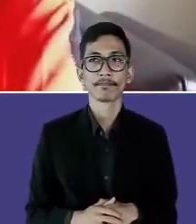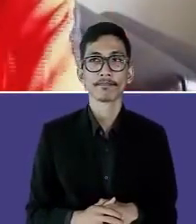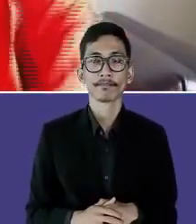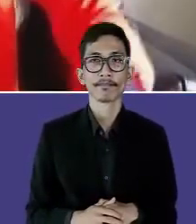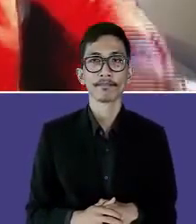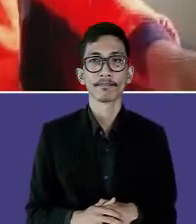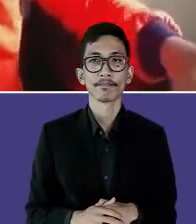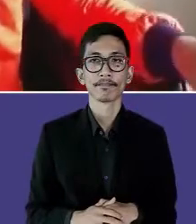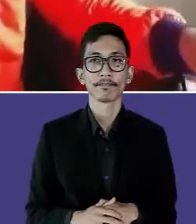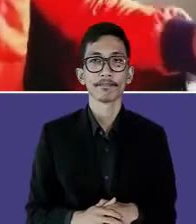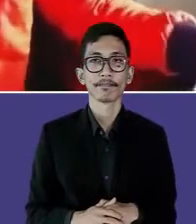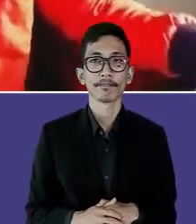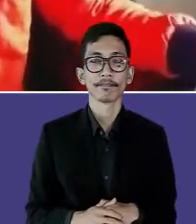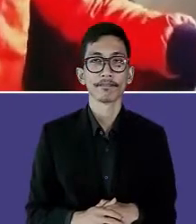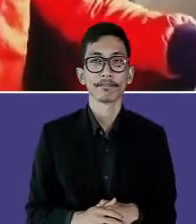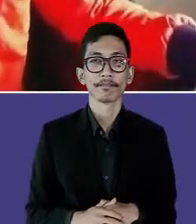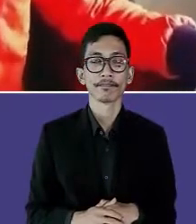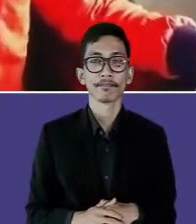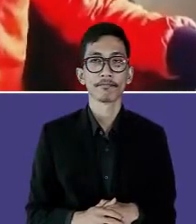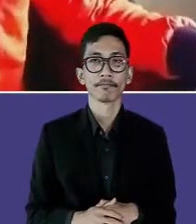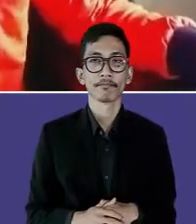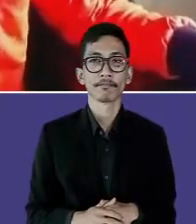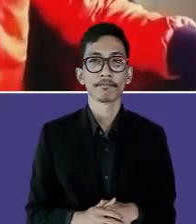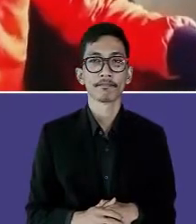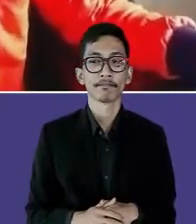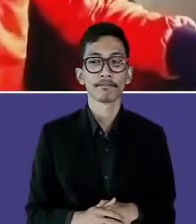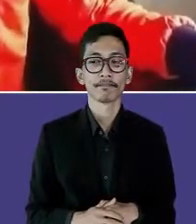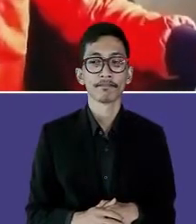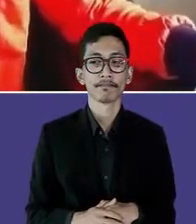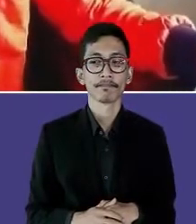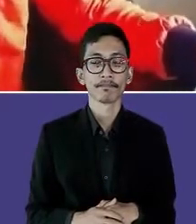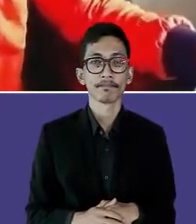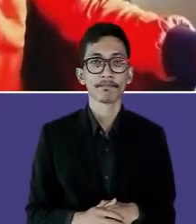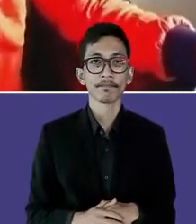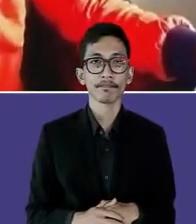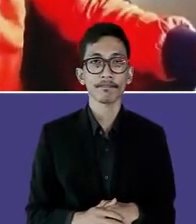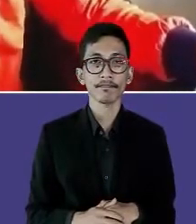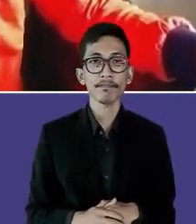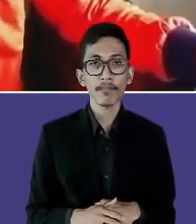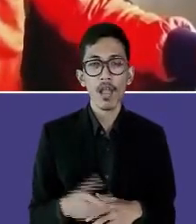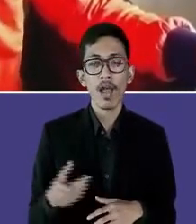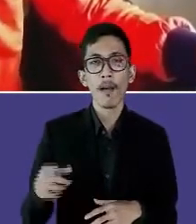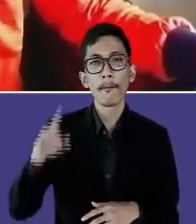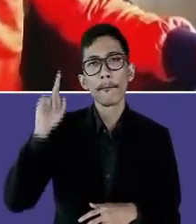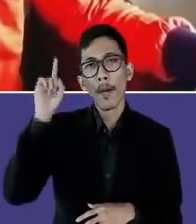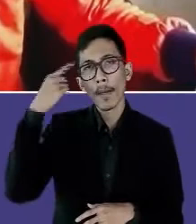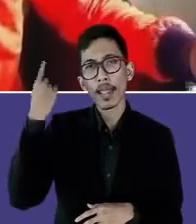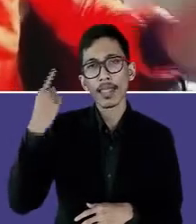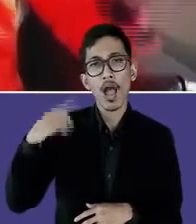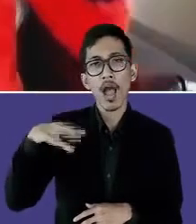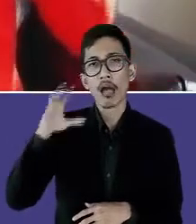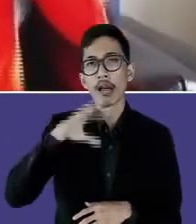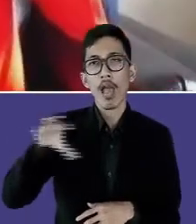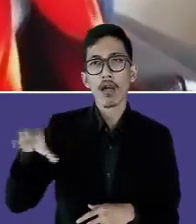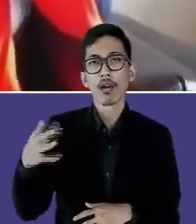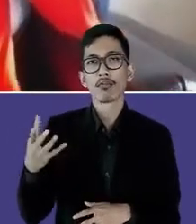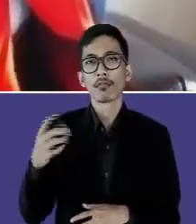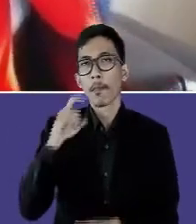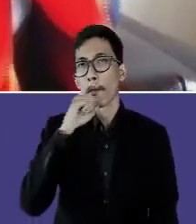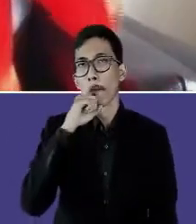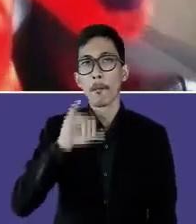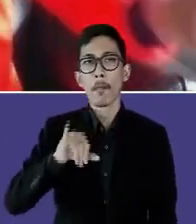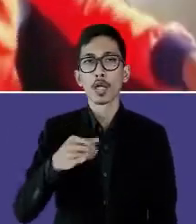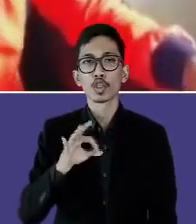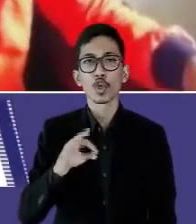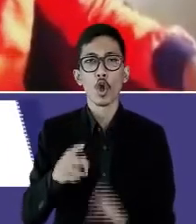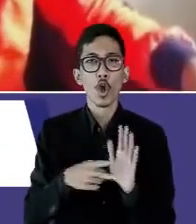Iya, jadi bagaimana Pak konkretnya upaya dari pemerintah daerah dalam hal ini Pak Joni melihat ya, dan terutama di